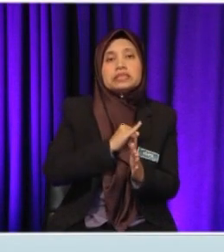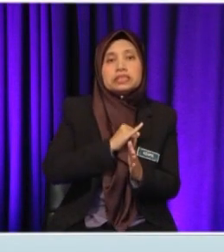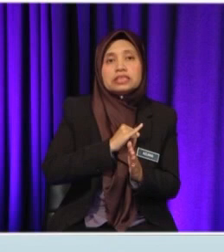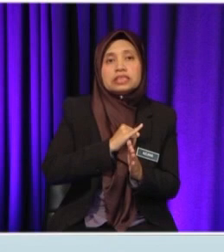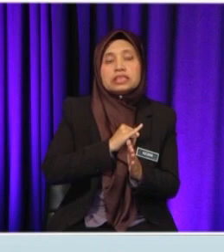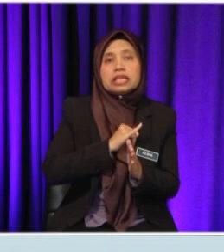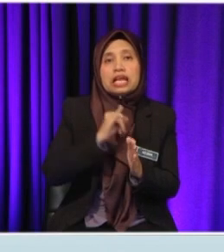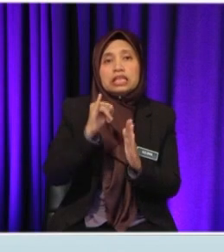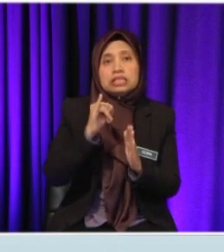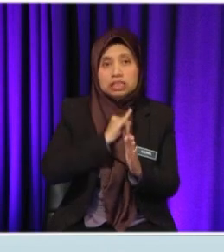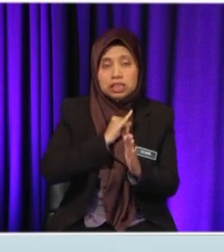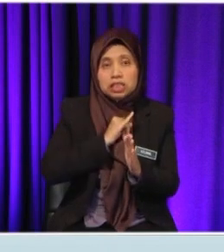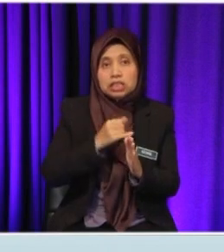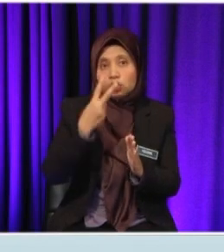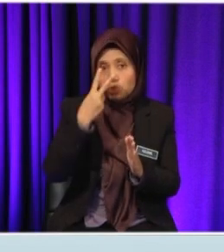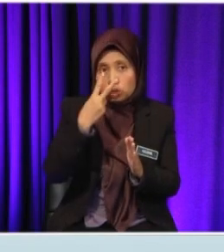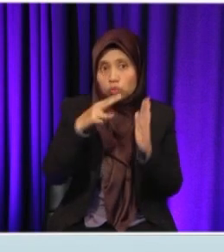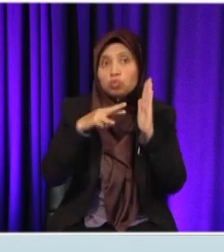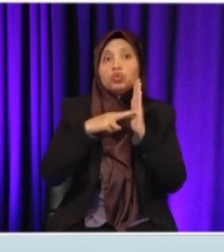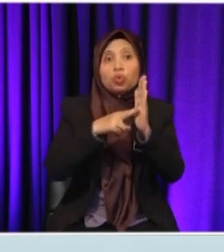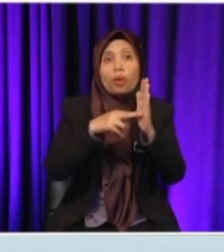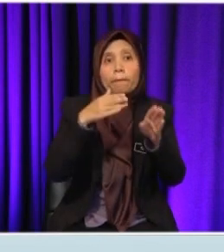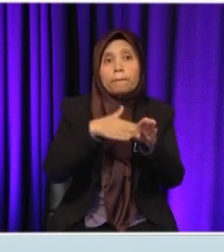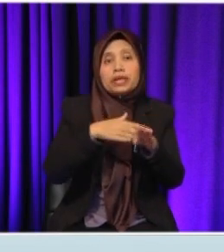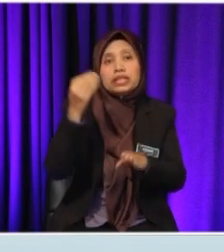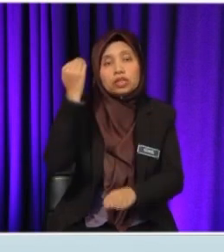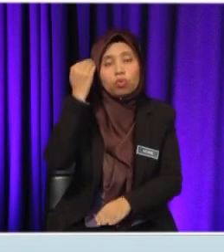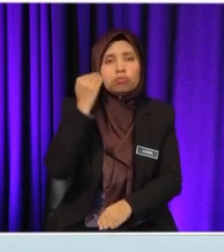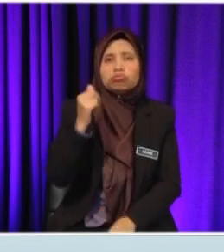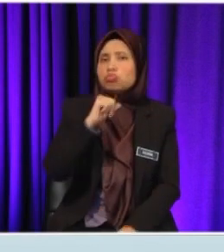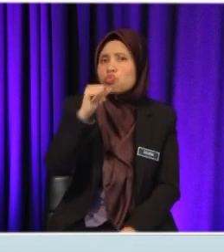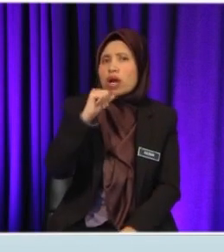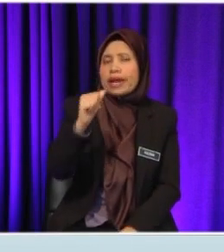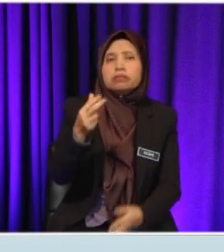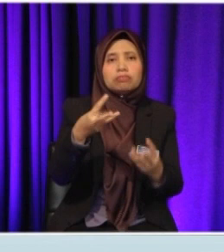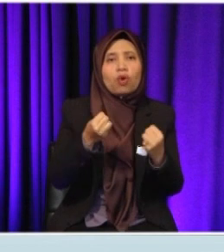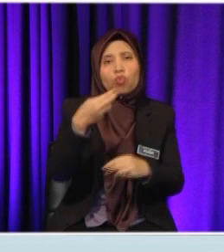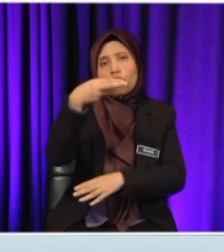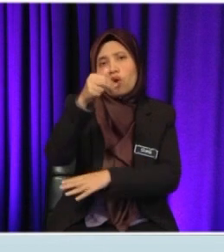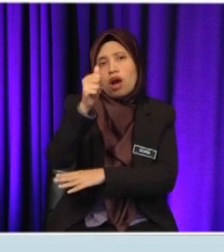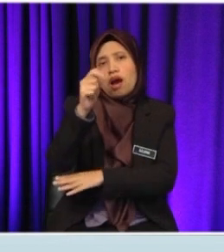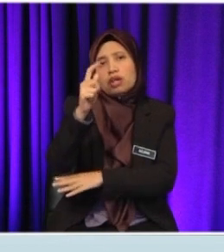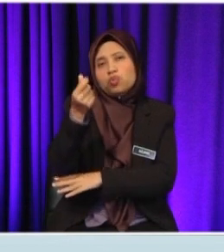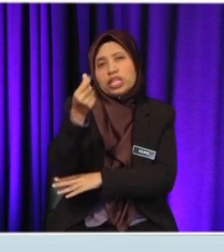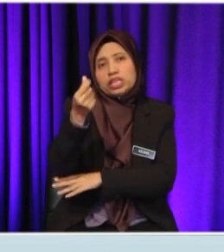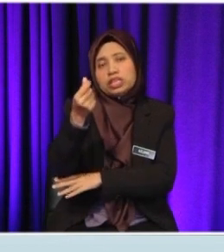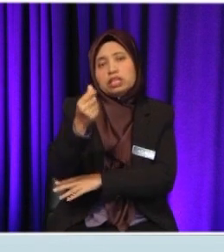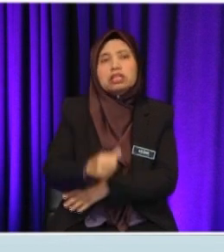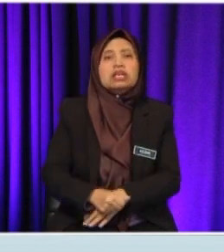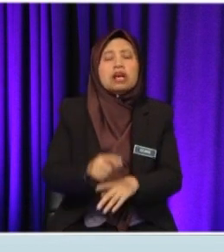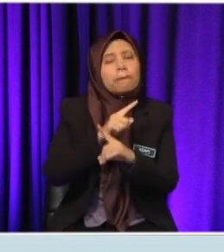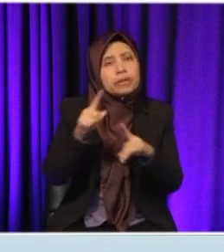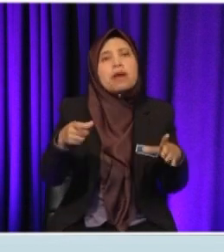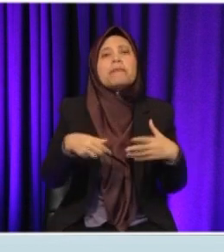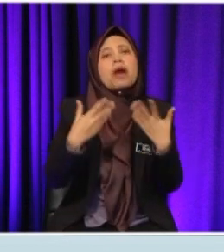merujuk kepada peguam itu. Merupakan seorang yang tidak materialistik. Kita lihat macam mana yang dikatakan contoh yang dia tu tidak,